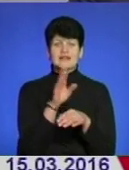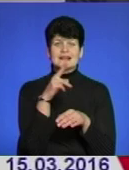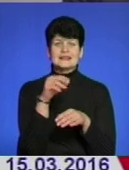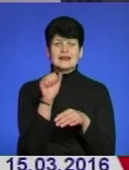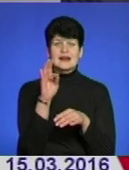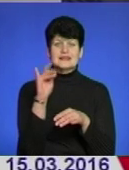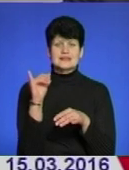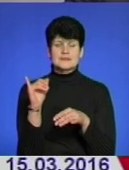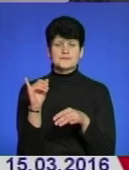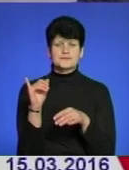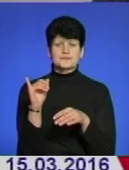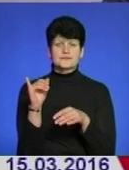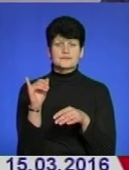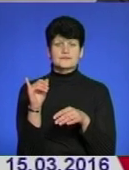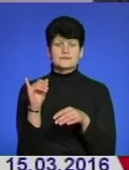вирішили